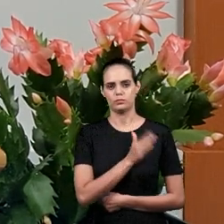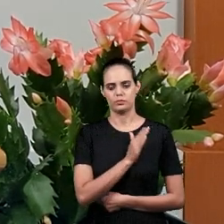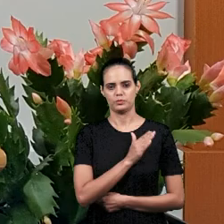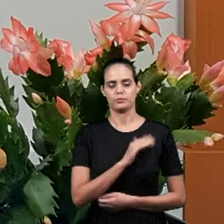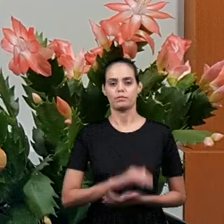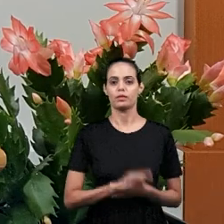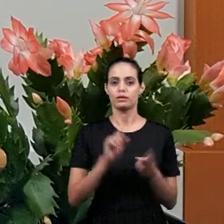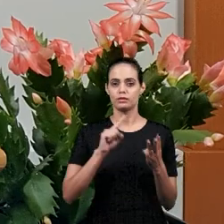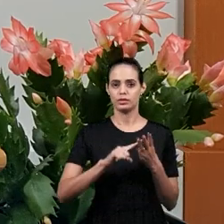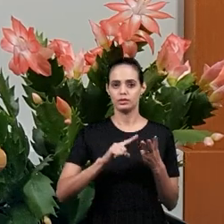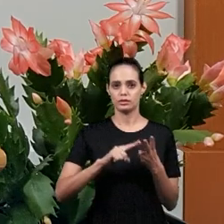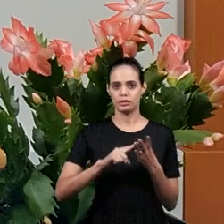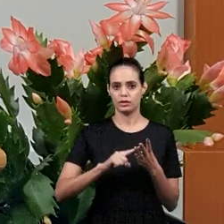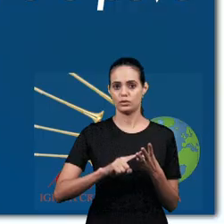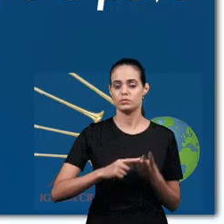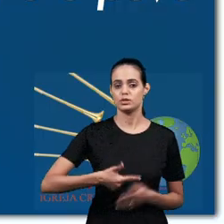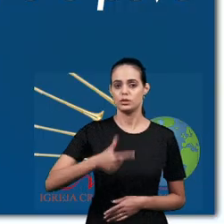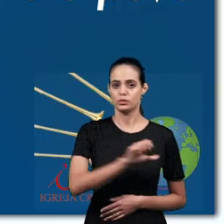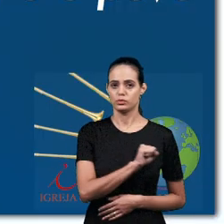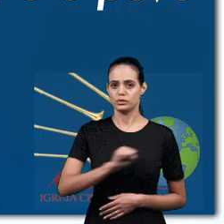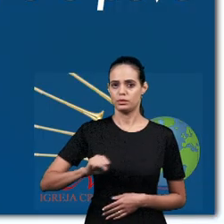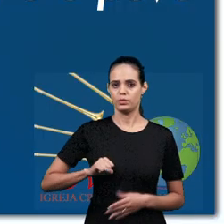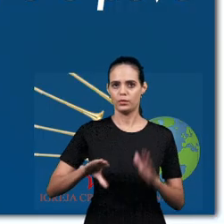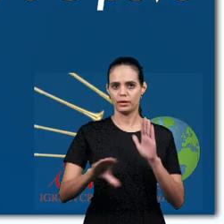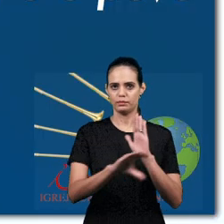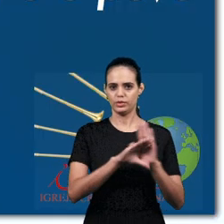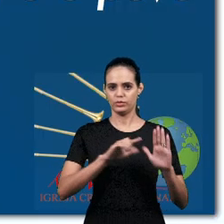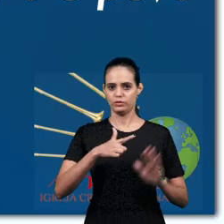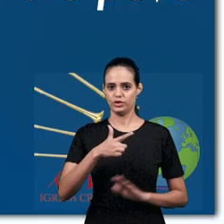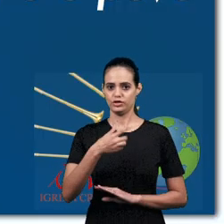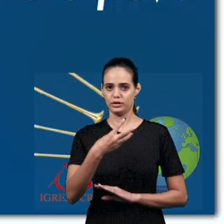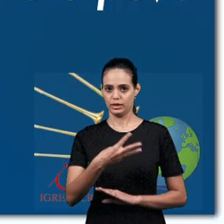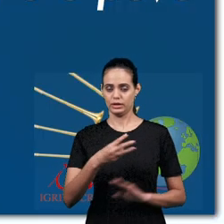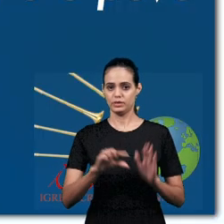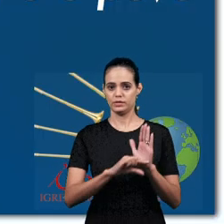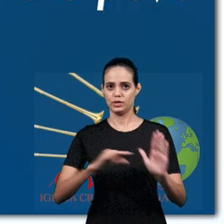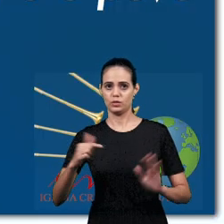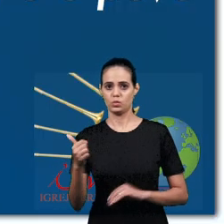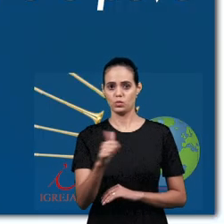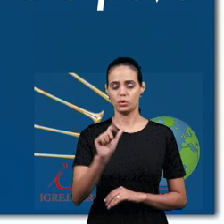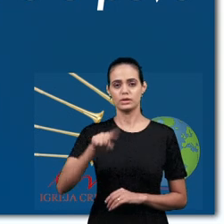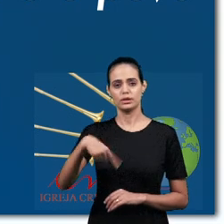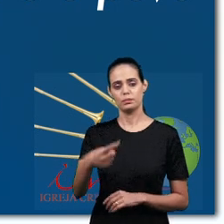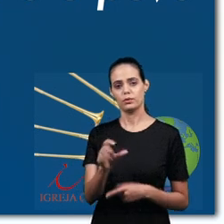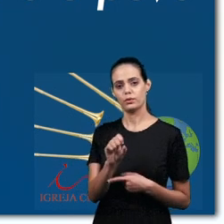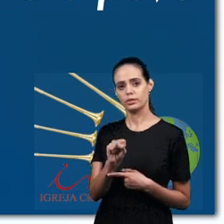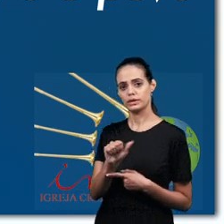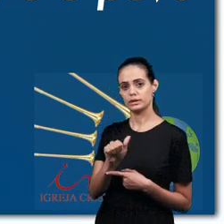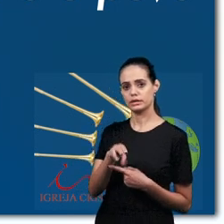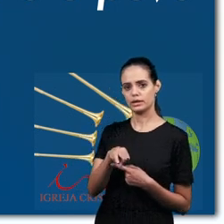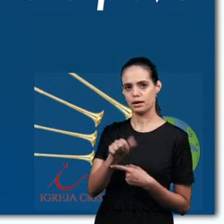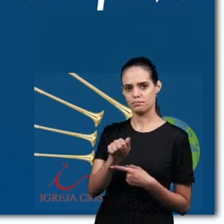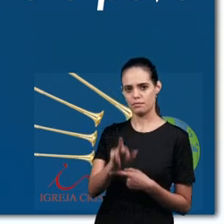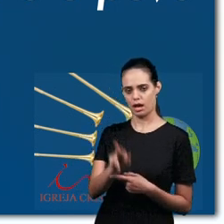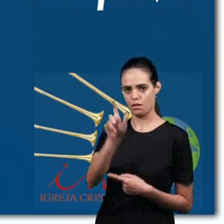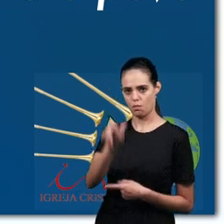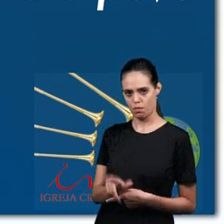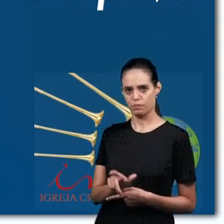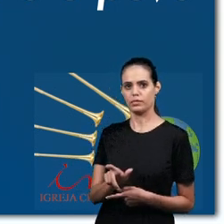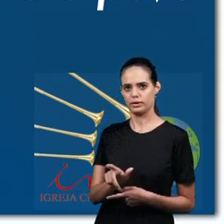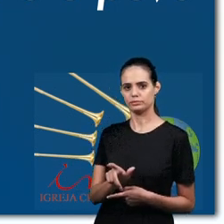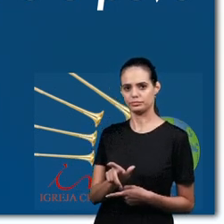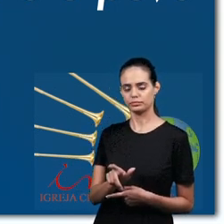après lui, Sama, fils d'Agé, l'Araïte, quand les Philistins se sont rassemblés dans une foule où il y